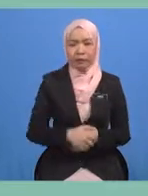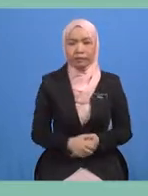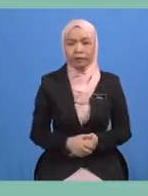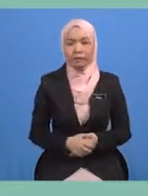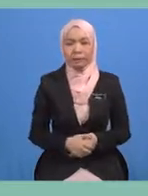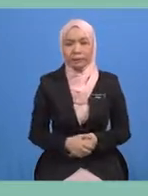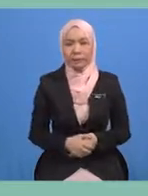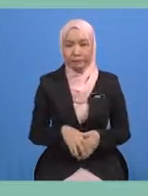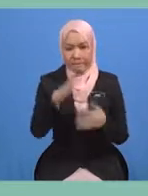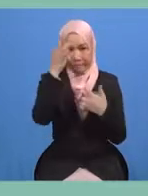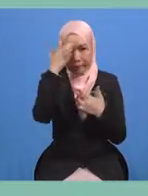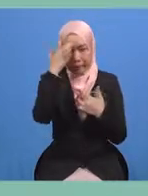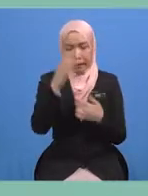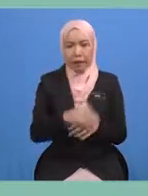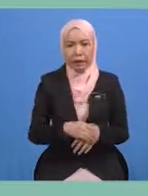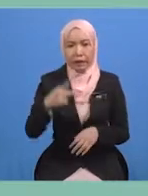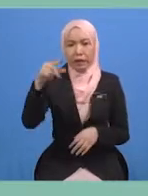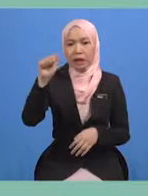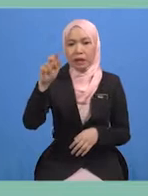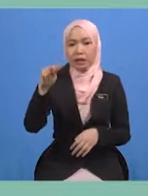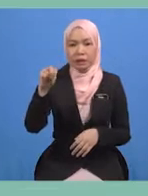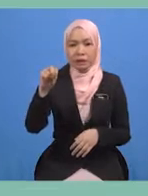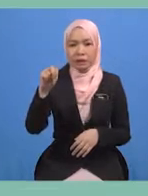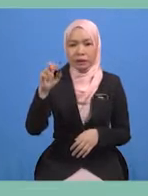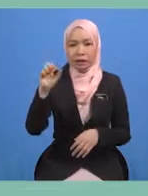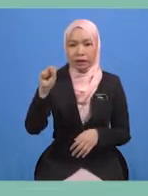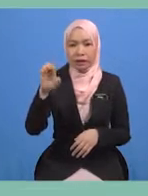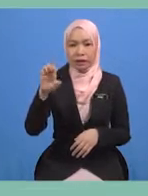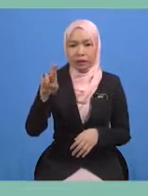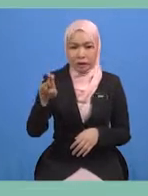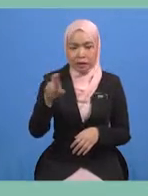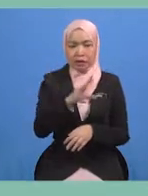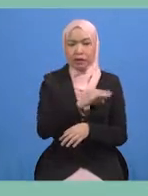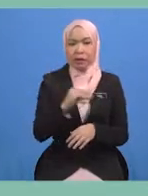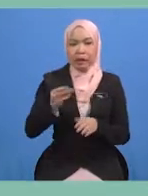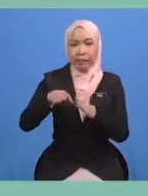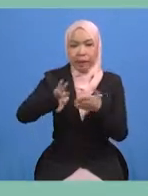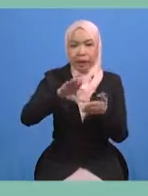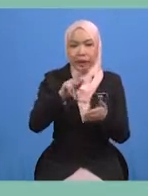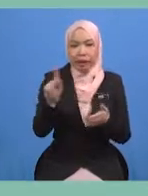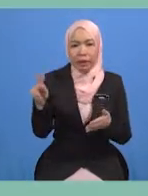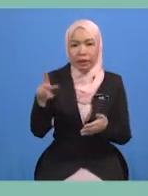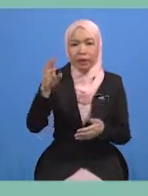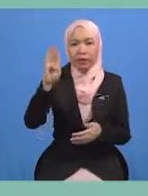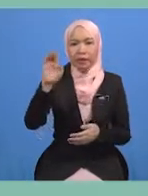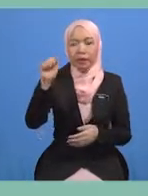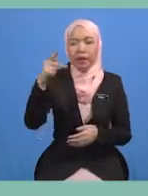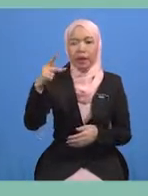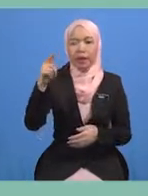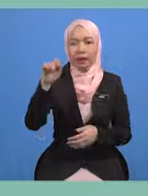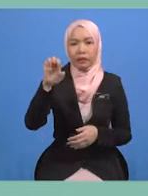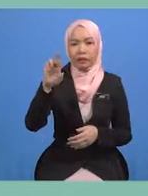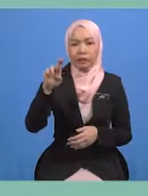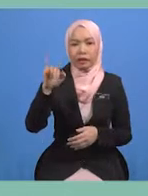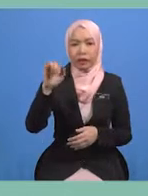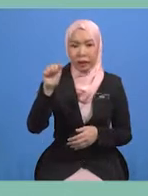Ia juga digunakan untuk membunuh bakteria dalam buah-buahan